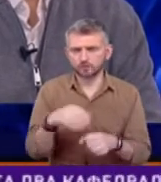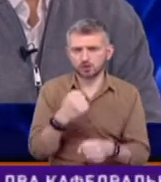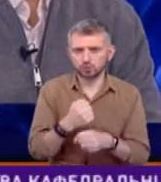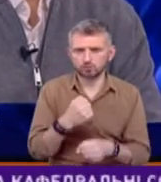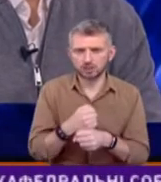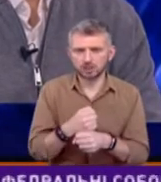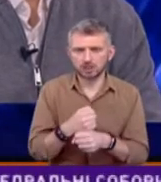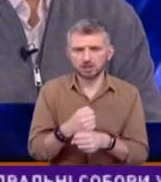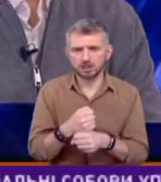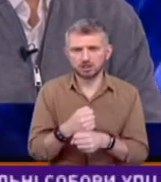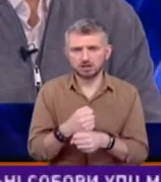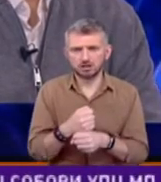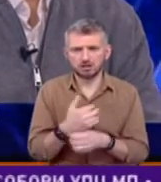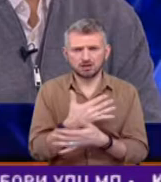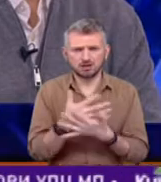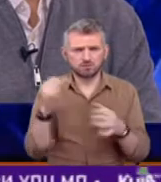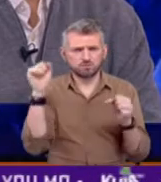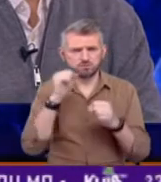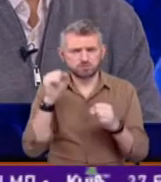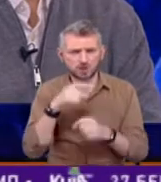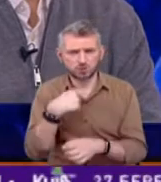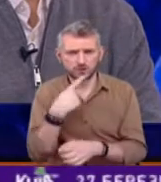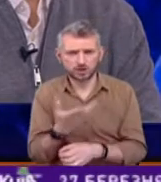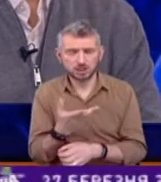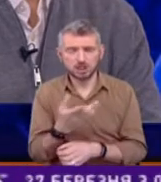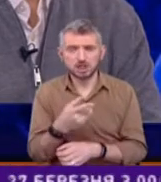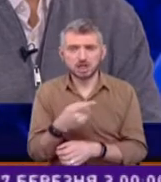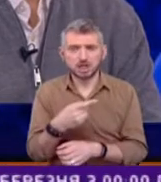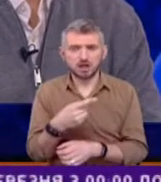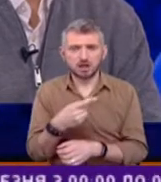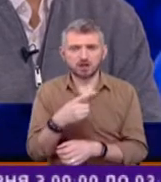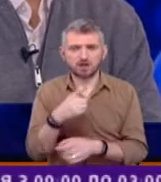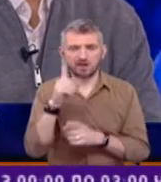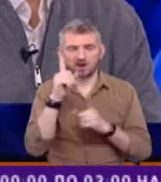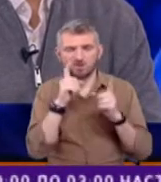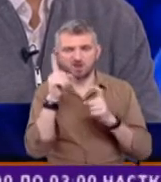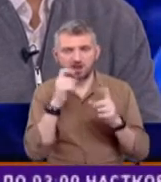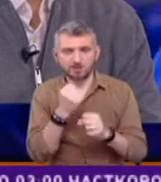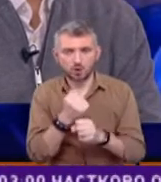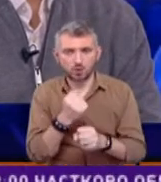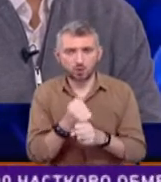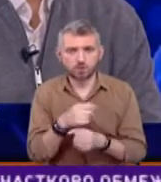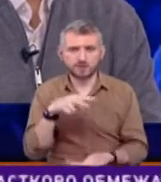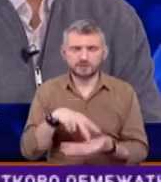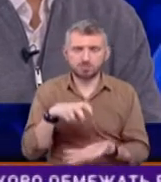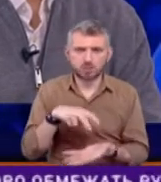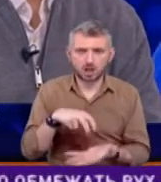зробити. Несуть всякі нісенітниці. І їм кривляння роблять.